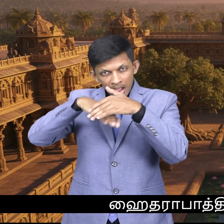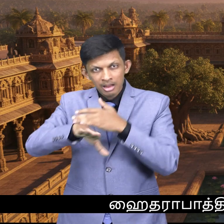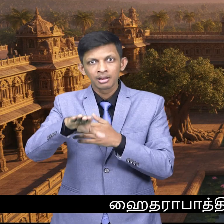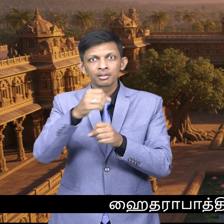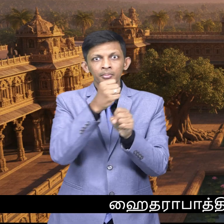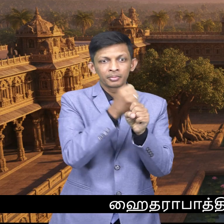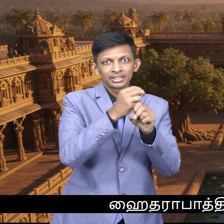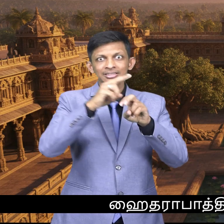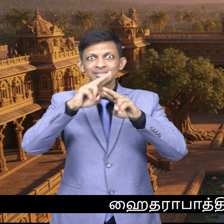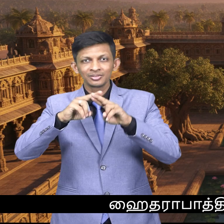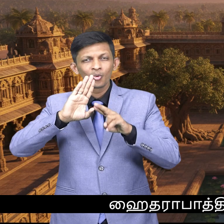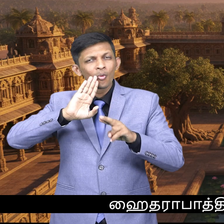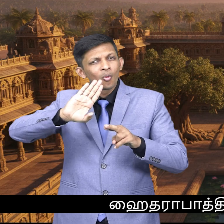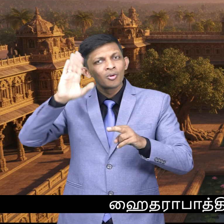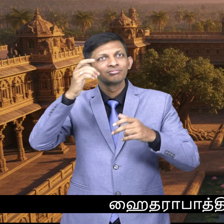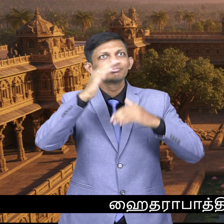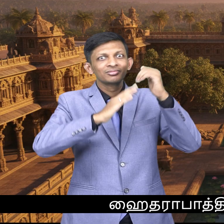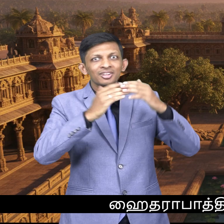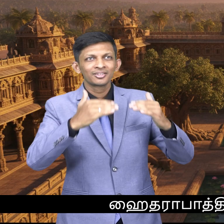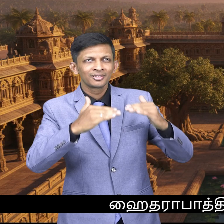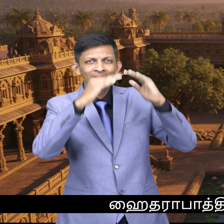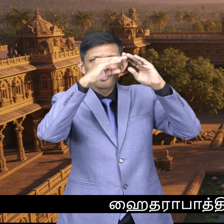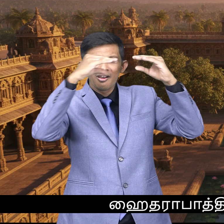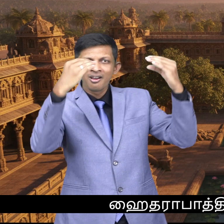ஹைதராபாத்தில் கோல்கொண்டா கோட்டை,